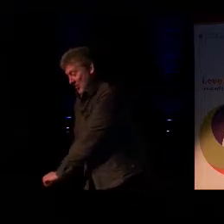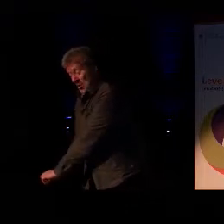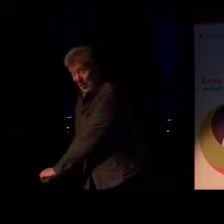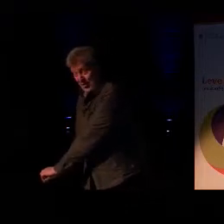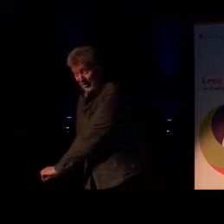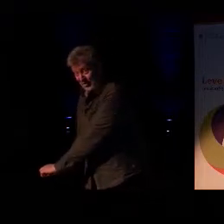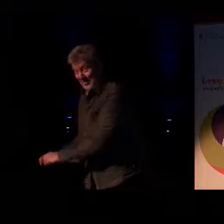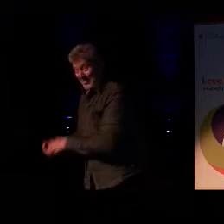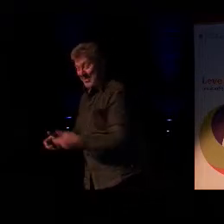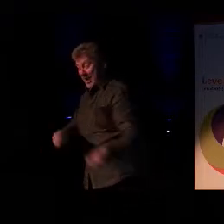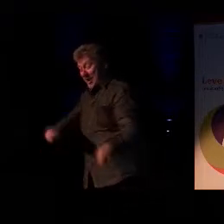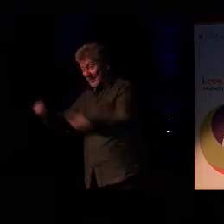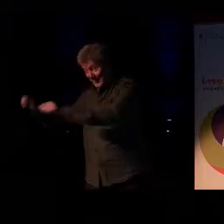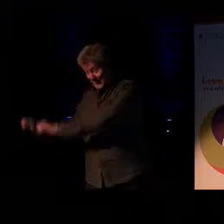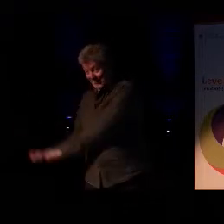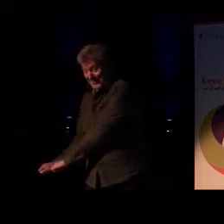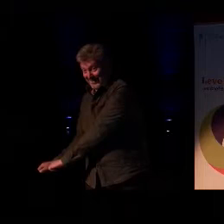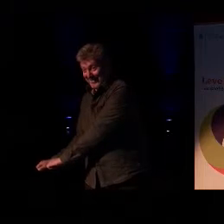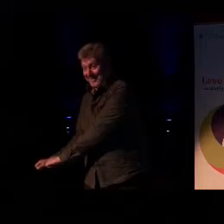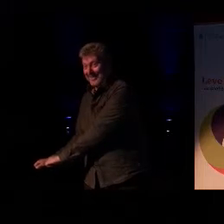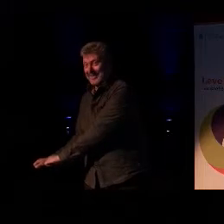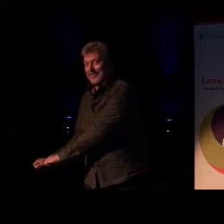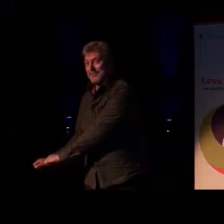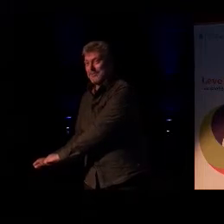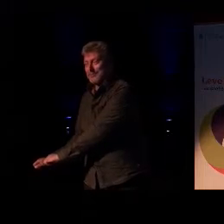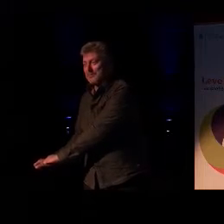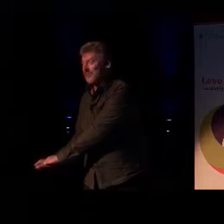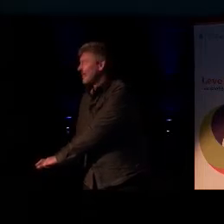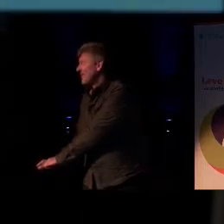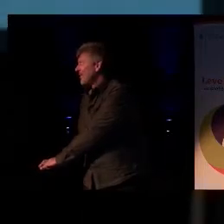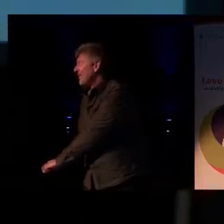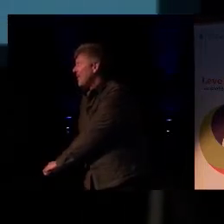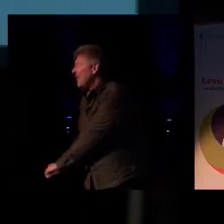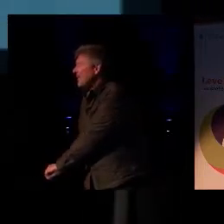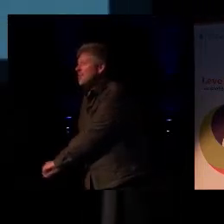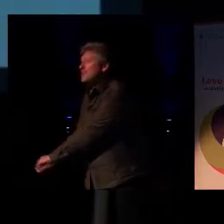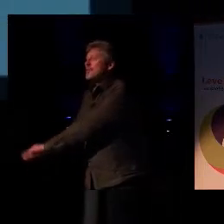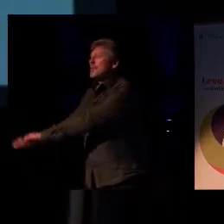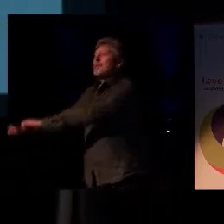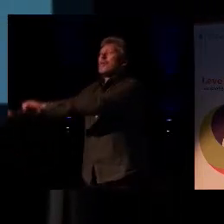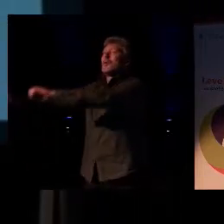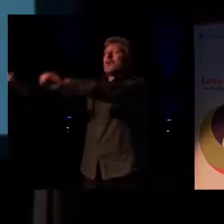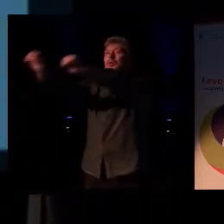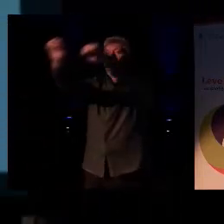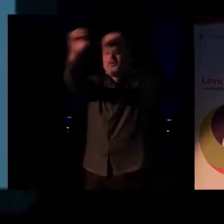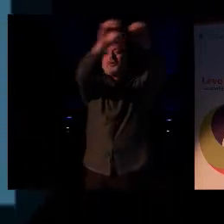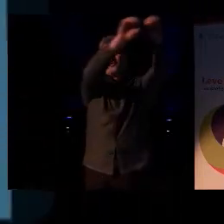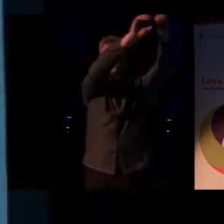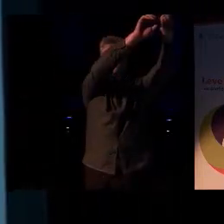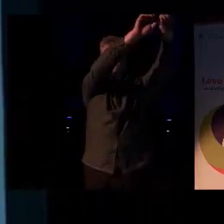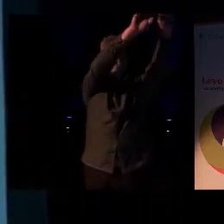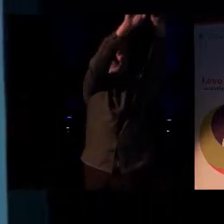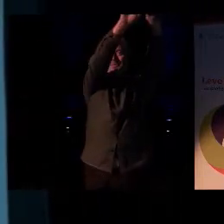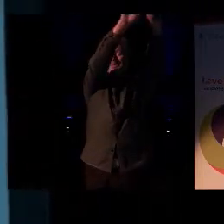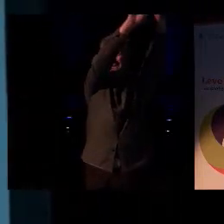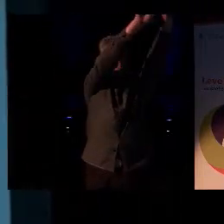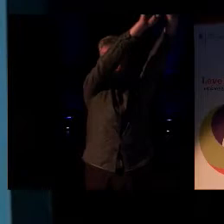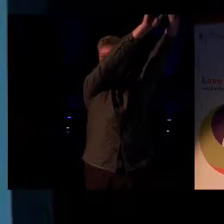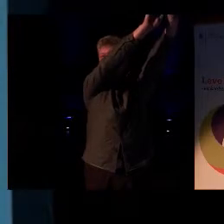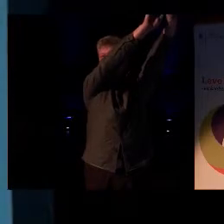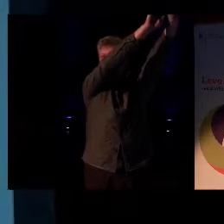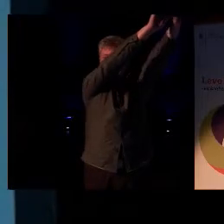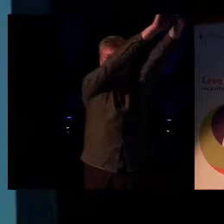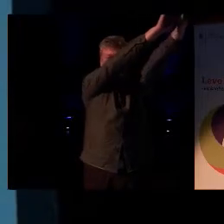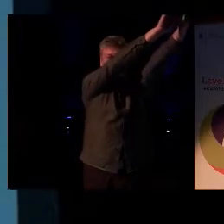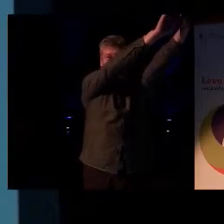selv. Og så tar vi med oss dette her nå opp, og ut på motsatt siden og strekker ut. Det vakkert å se på,